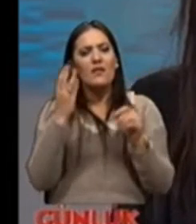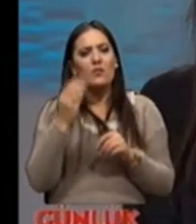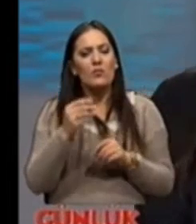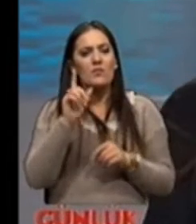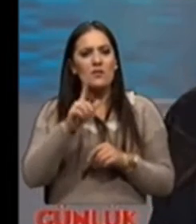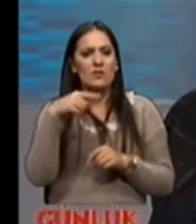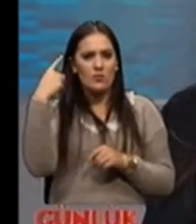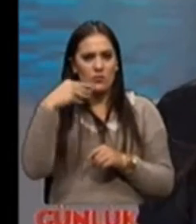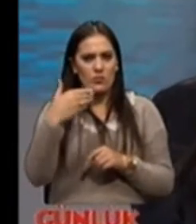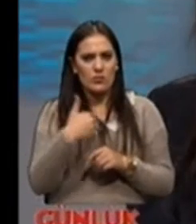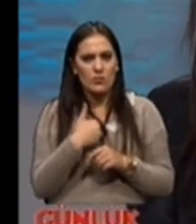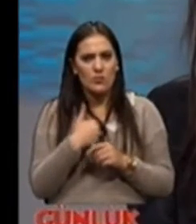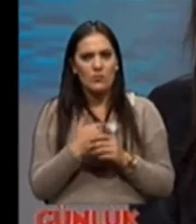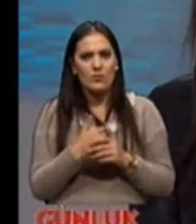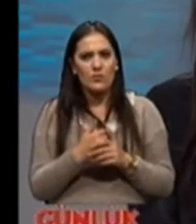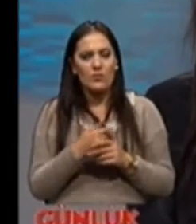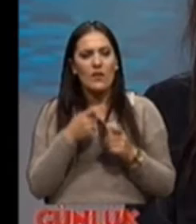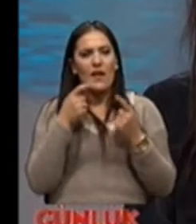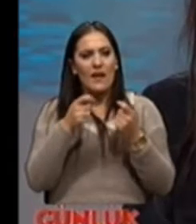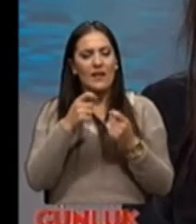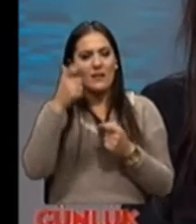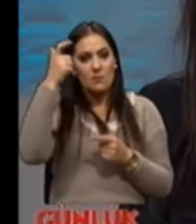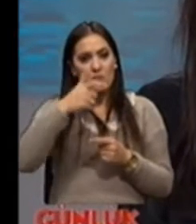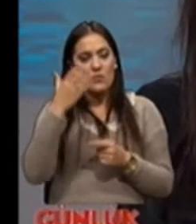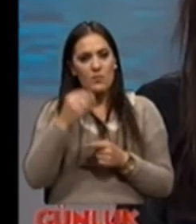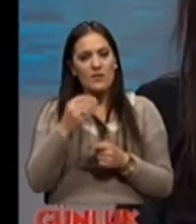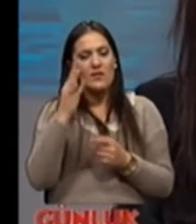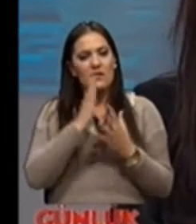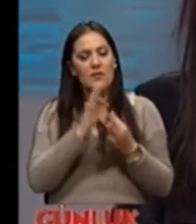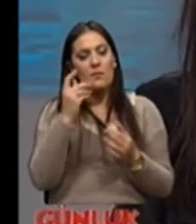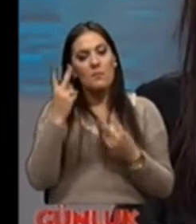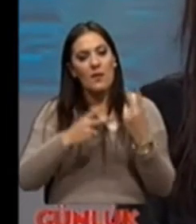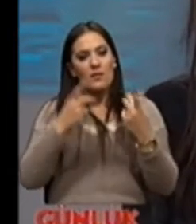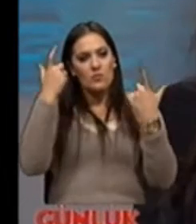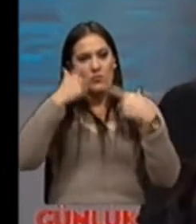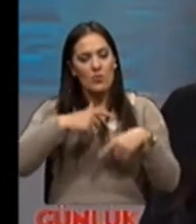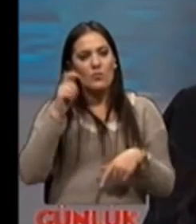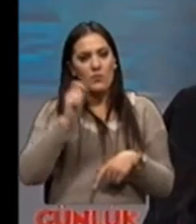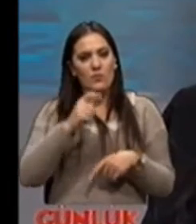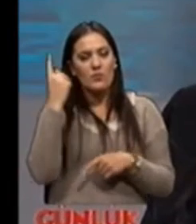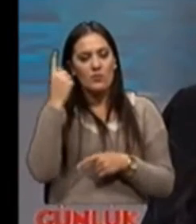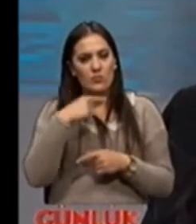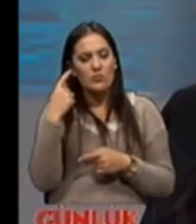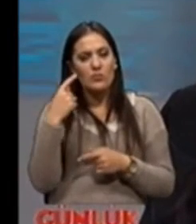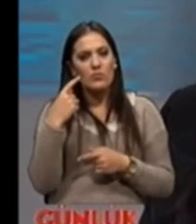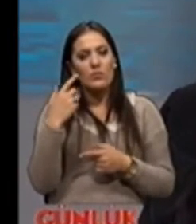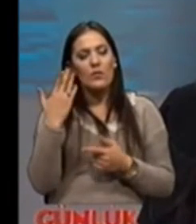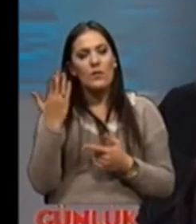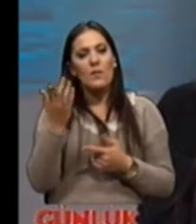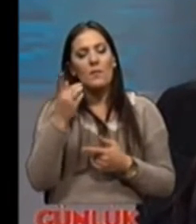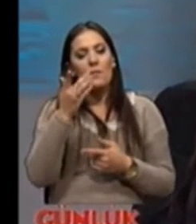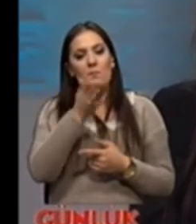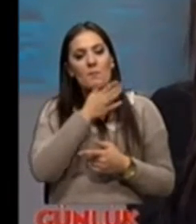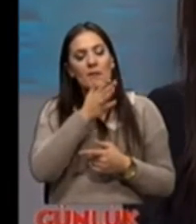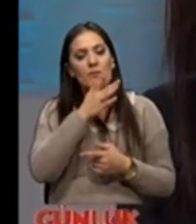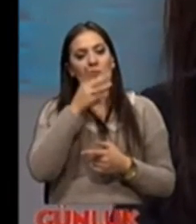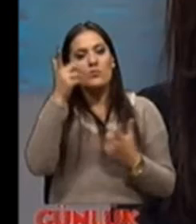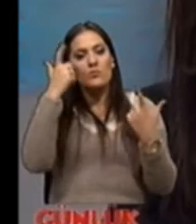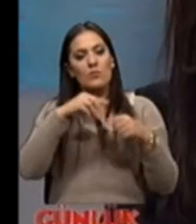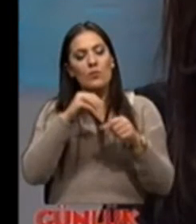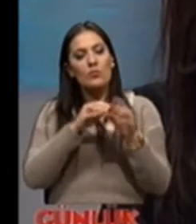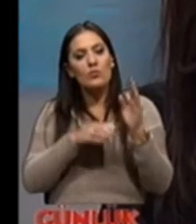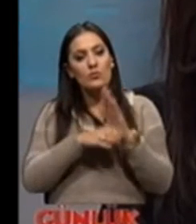gerektiğini düşünüyorum. Çok doğru söylüyorsunuz. Eğitimci olmak insana bazı sorumluluklar yüklüyor tabii ki. Yani bilinçli sorumluluk